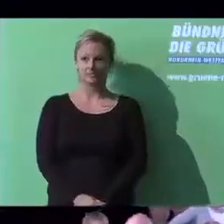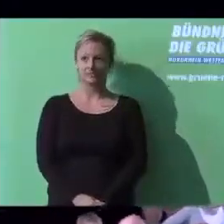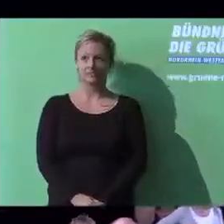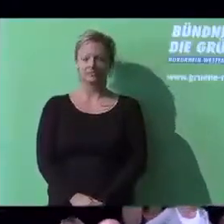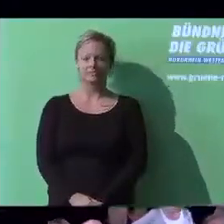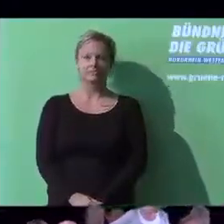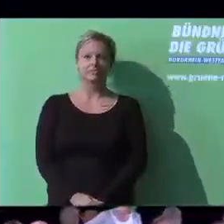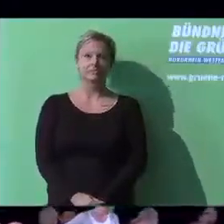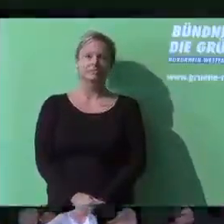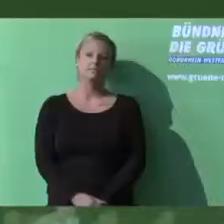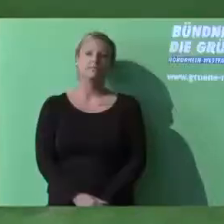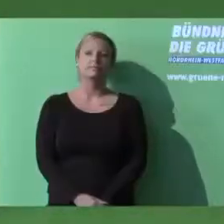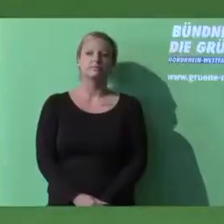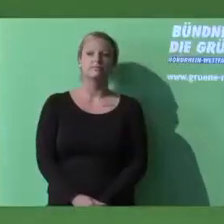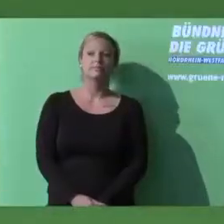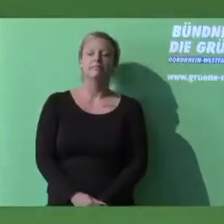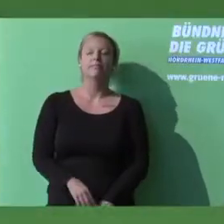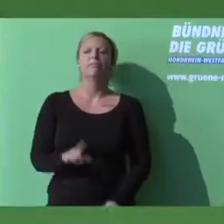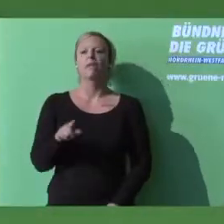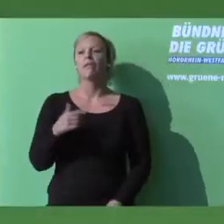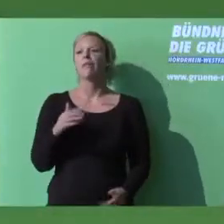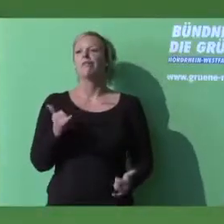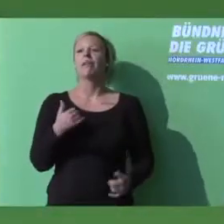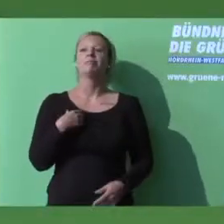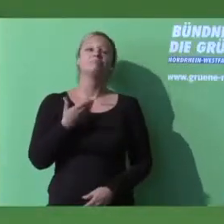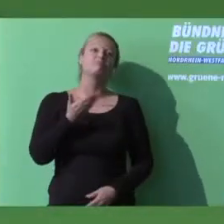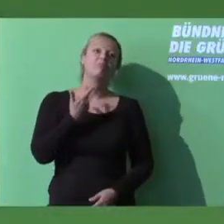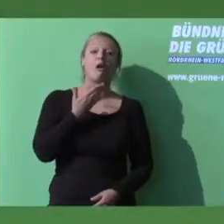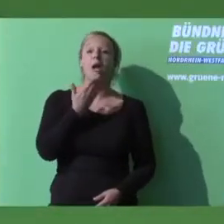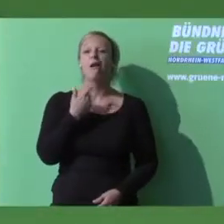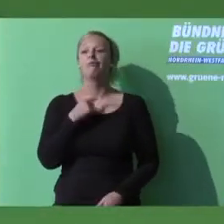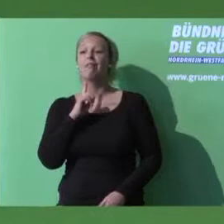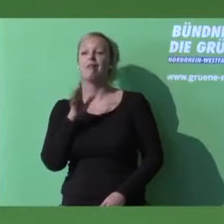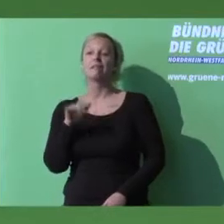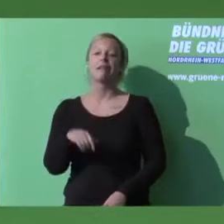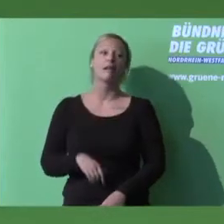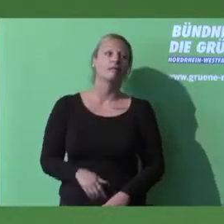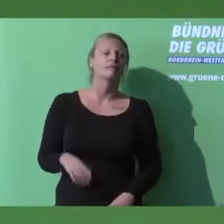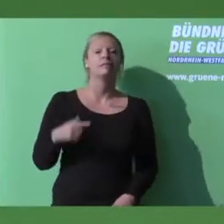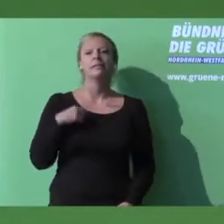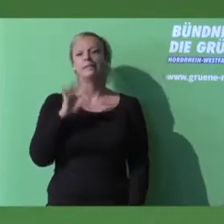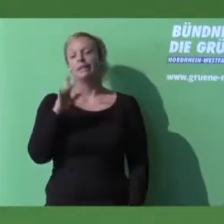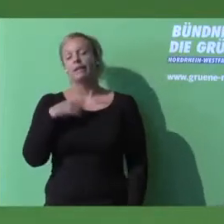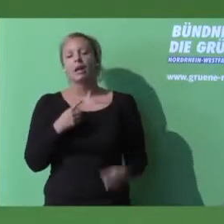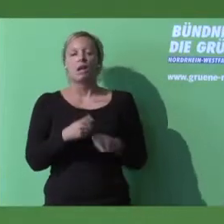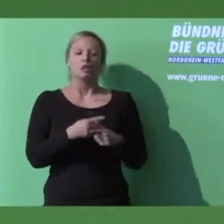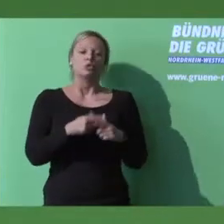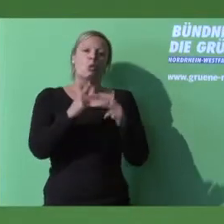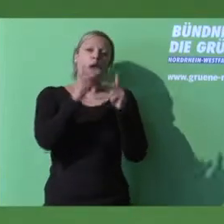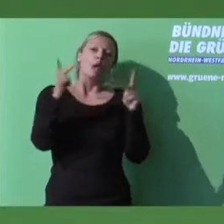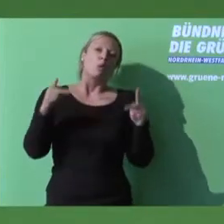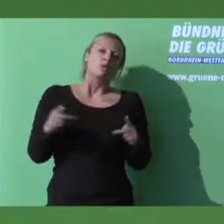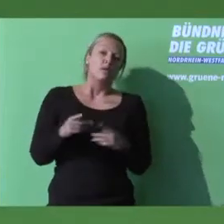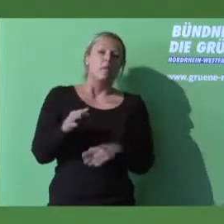Ich mache es mir jetzt nicht so einfach und beschäftige mich auch noch lange mit dem Steuerkonzept der